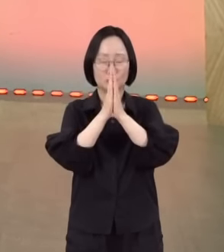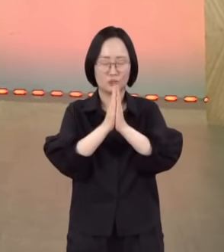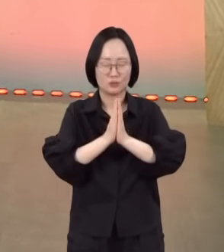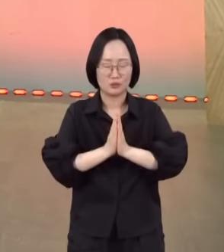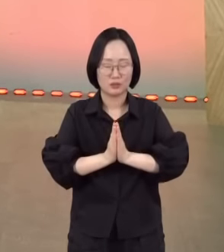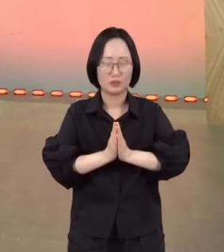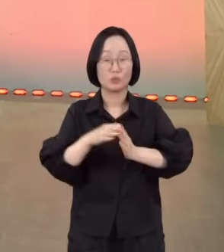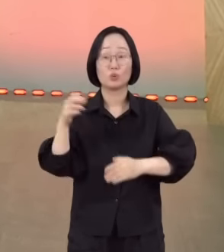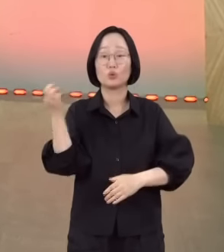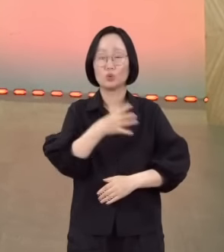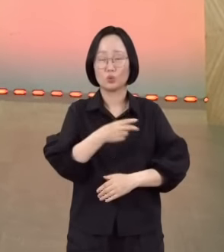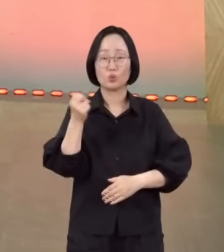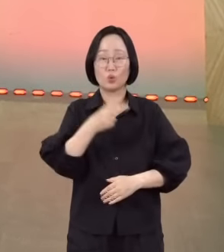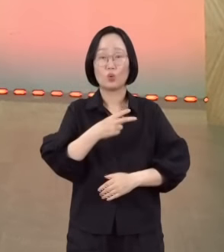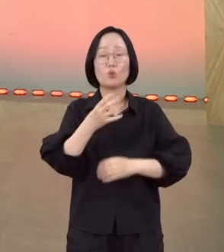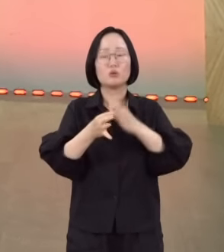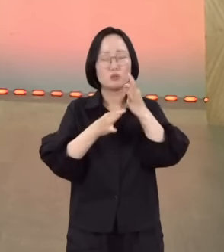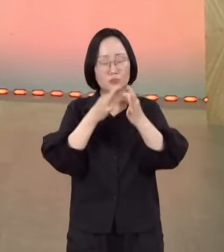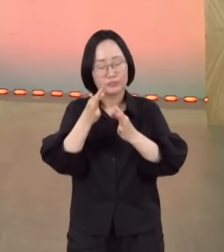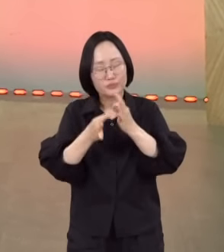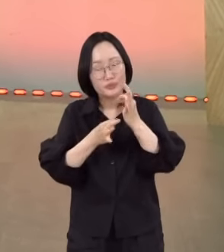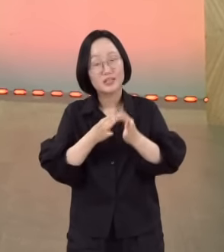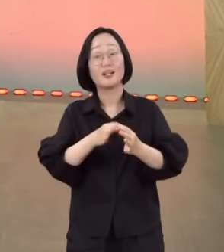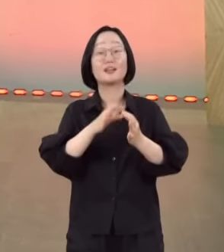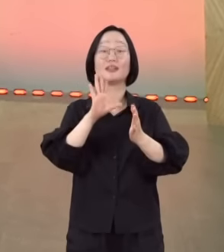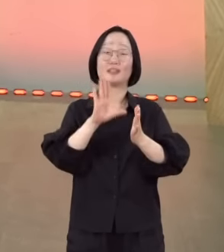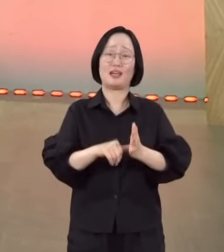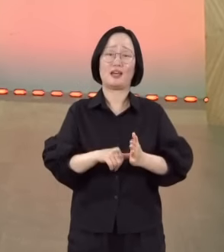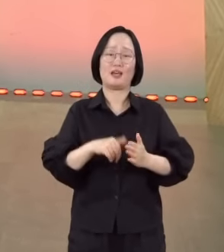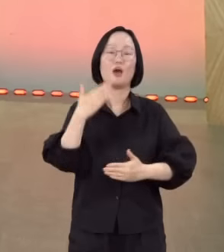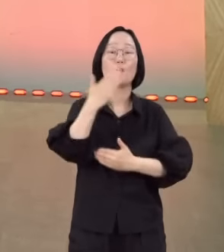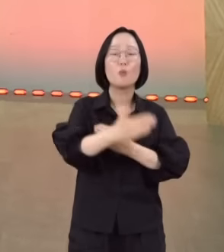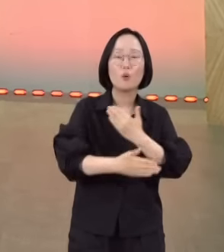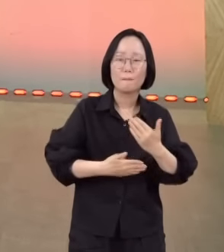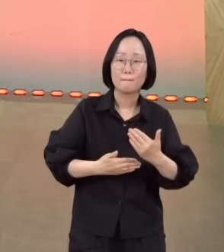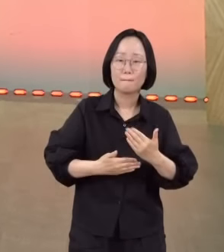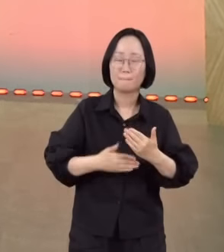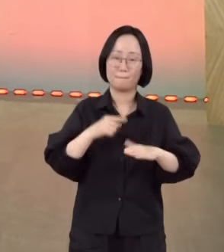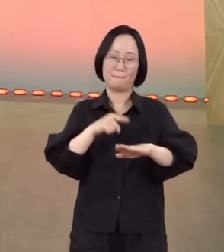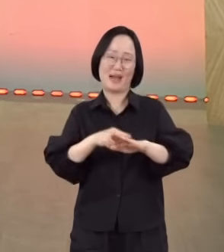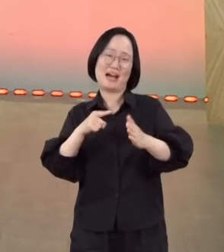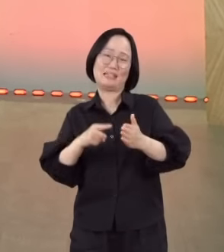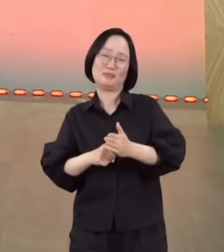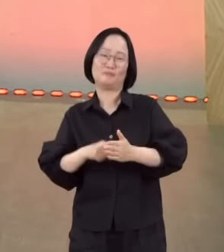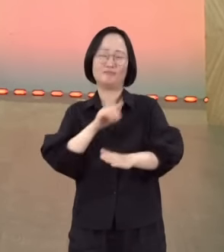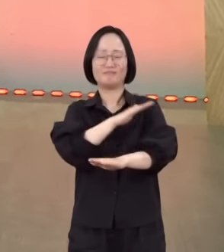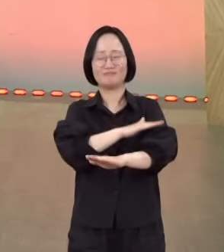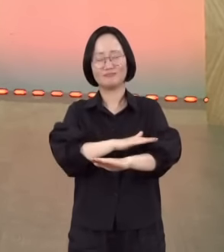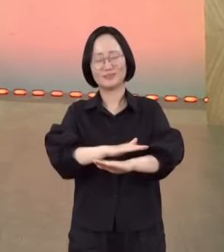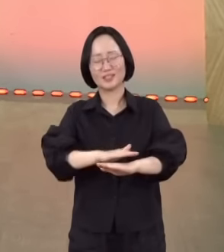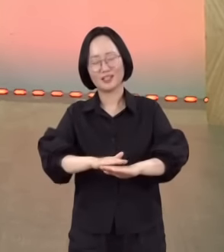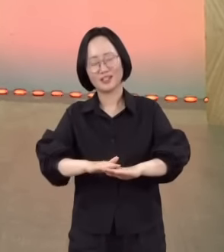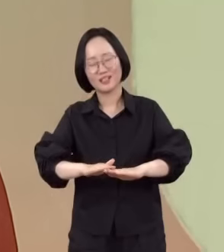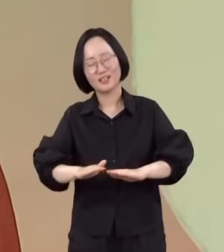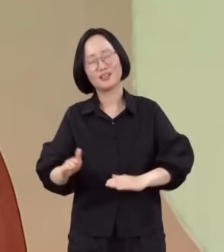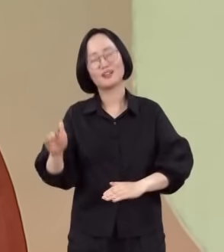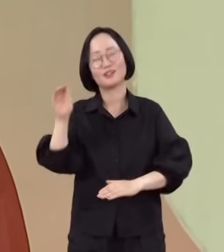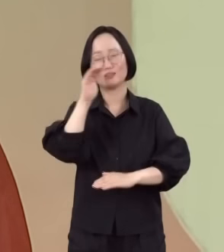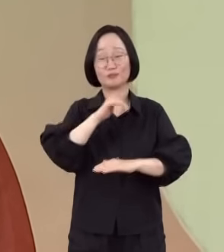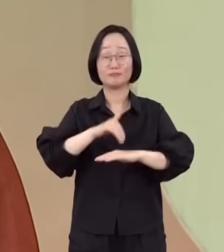기도하고 염불하고 염불하면 항상 우리 몸과 마음을 잘 닦아야 합니다이